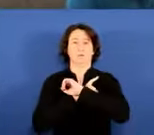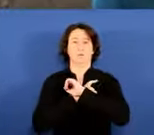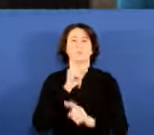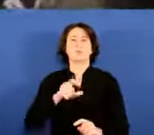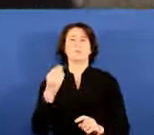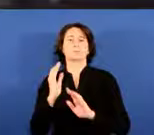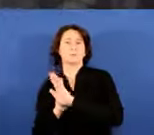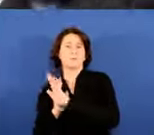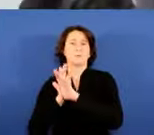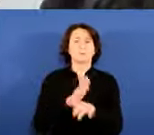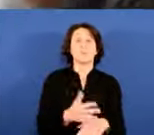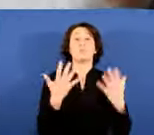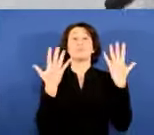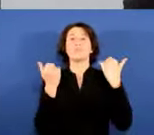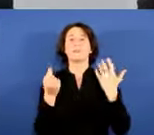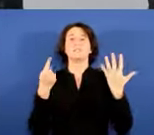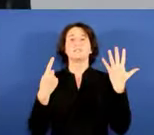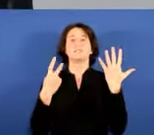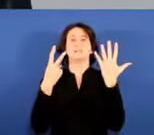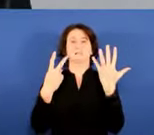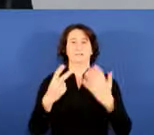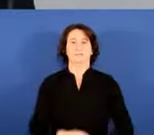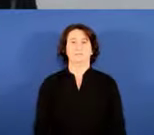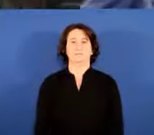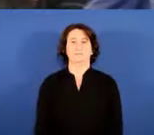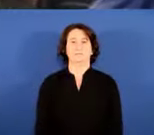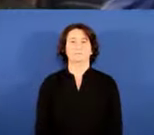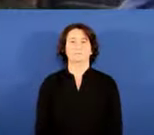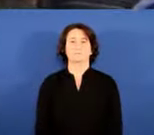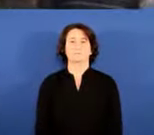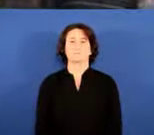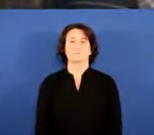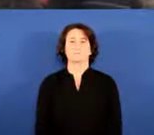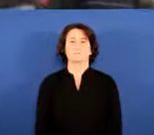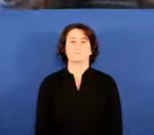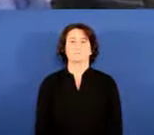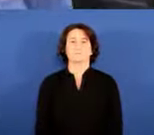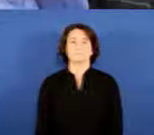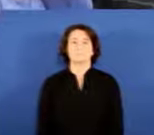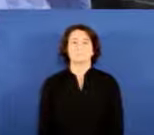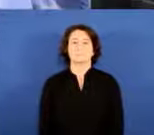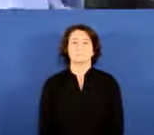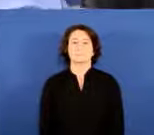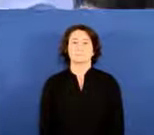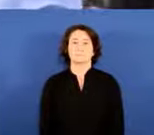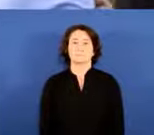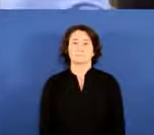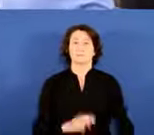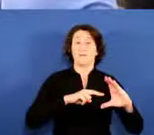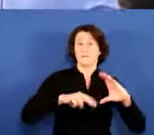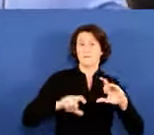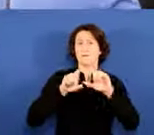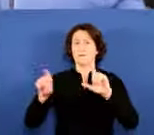duten enpresek 500 topaketa eta lan elkarrizketa, baino gehiago izan dituzte. Zehazki mitingunean 6 enpresa